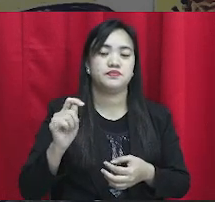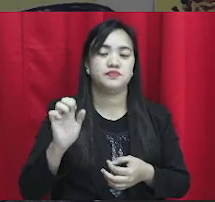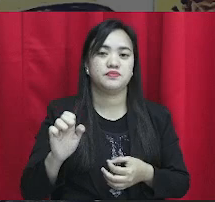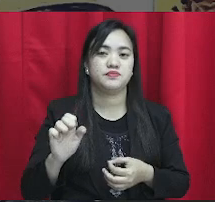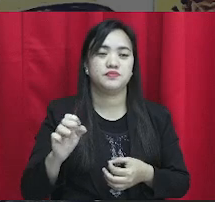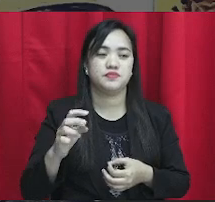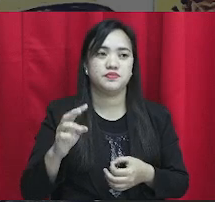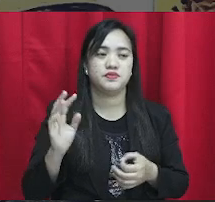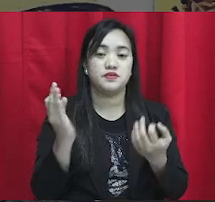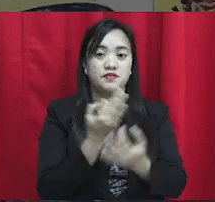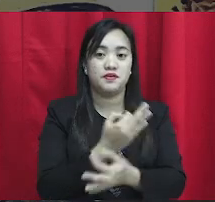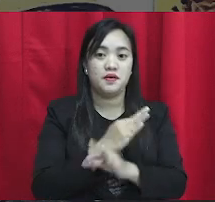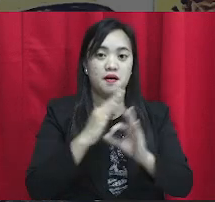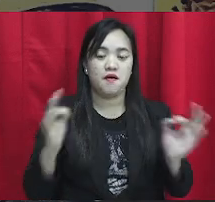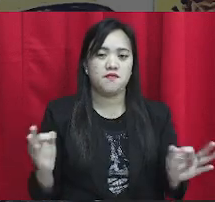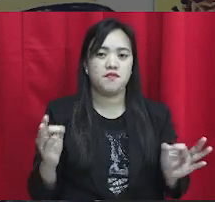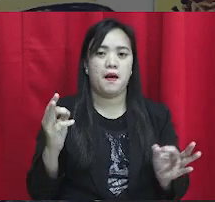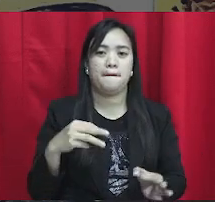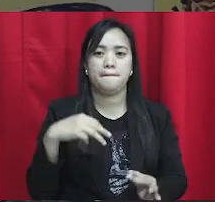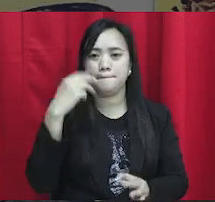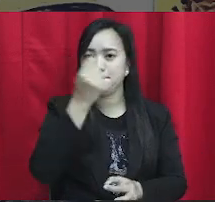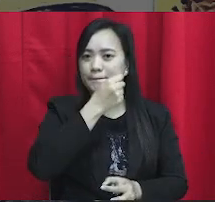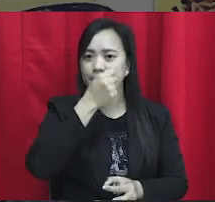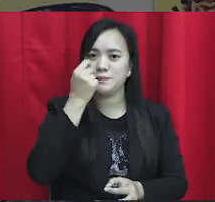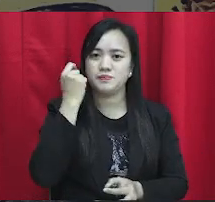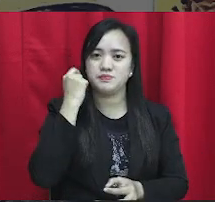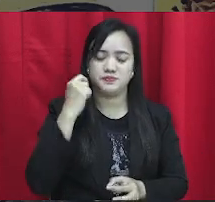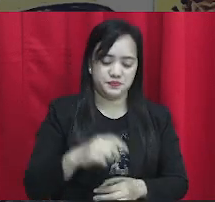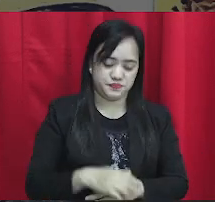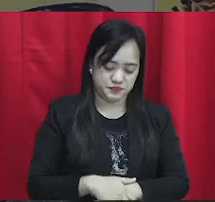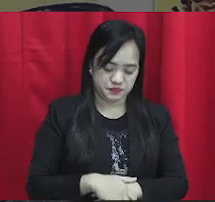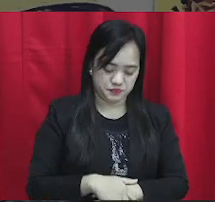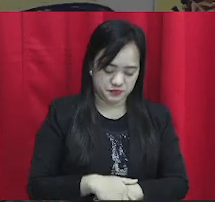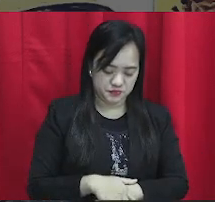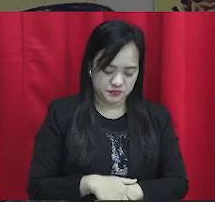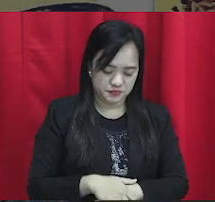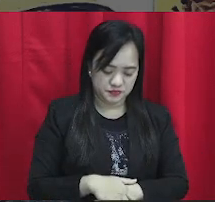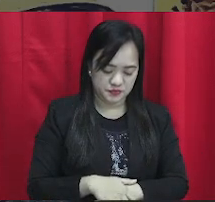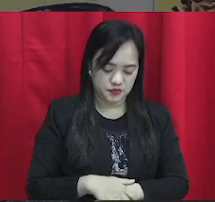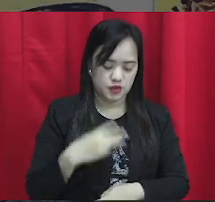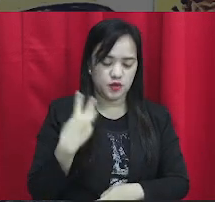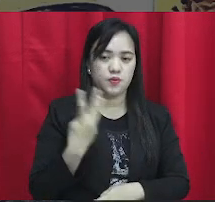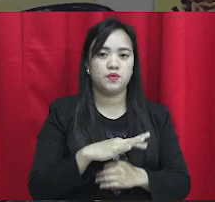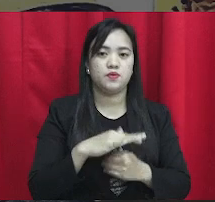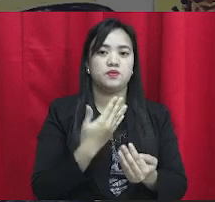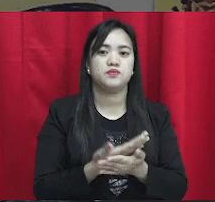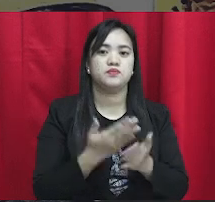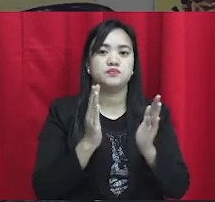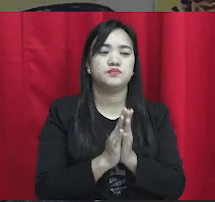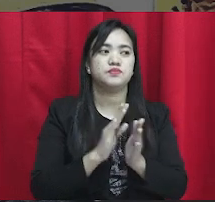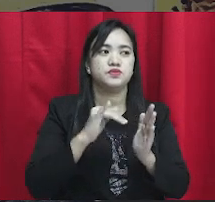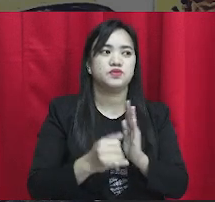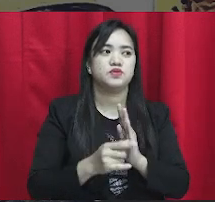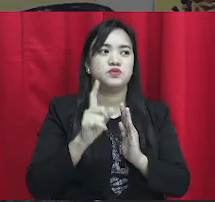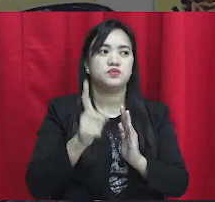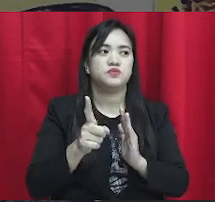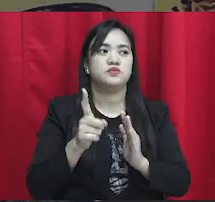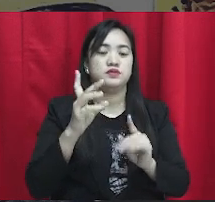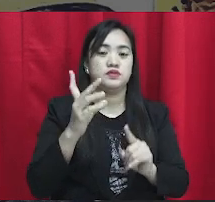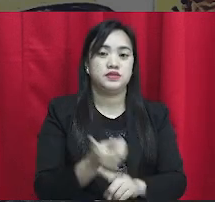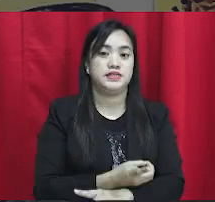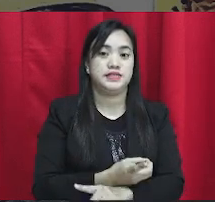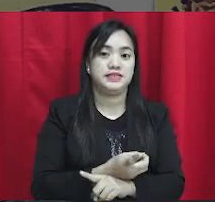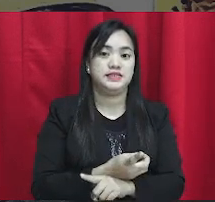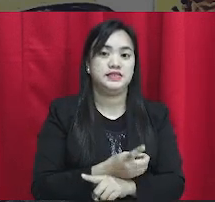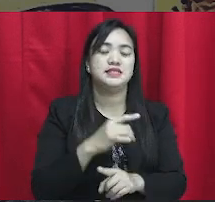libreng makeover po para po sa inyo yan. Yeah. And kami po ay nananalangin kahit na isang linggo po ay ngayong Disyembre, makasama